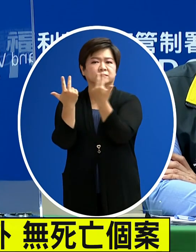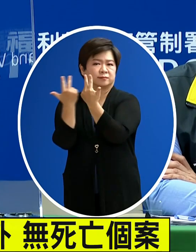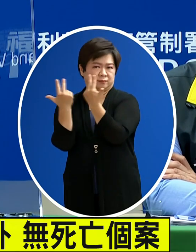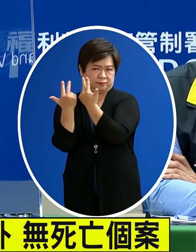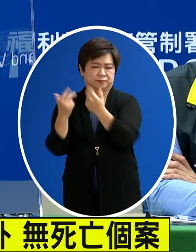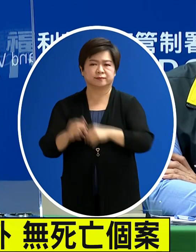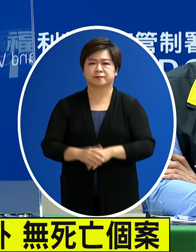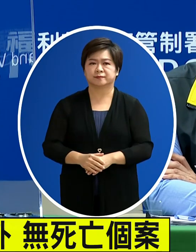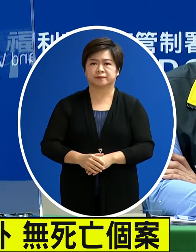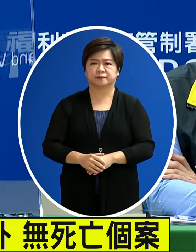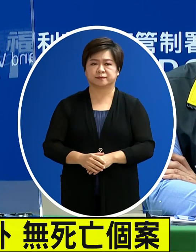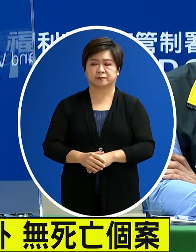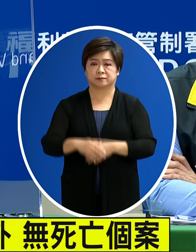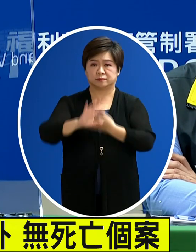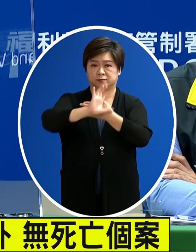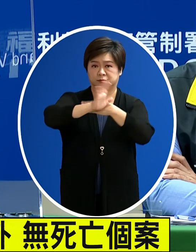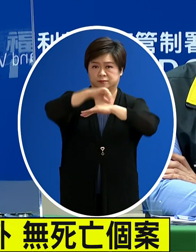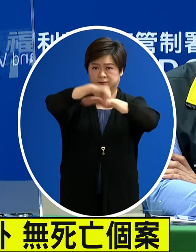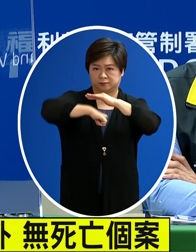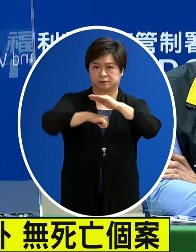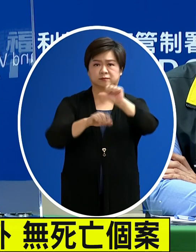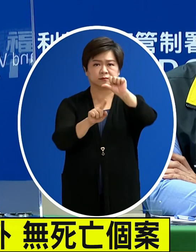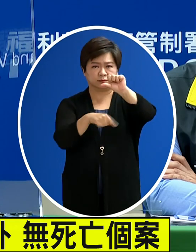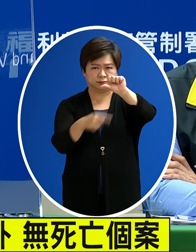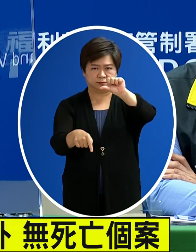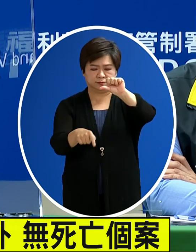市，那境外移入的有5例。